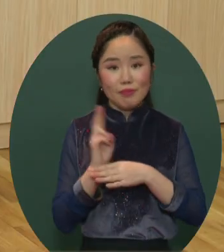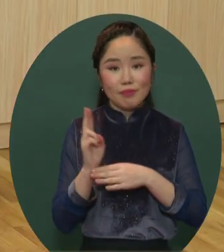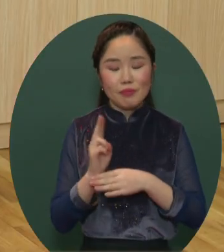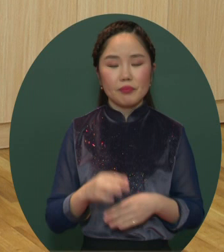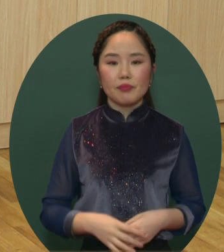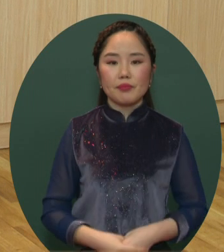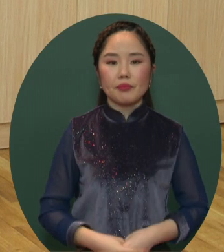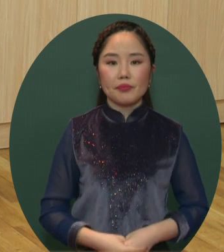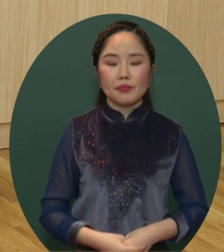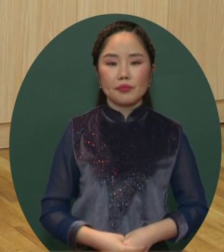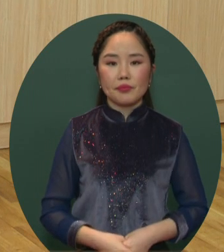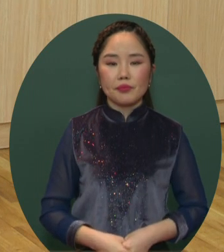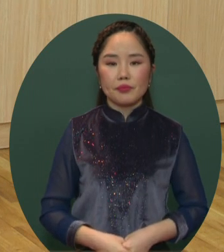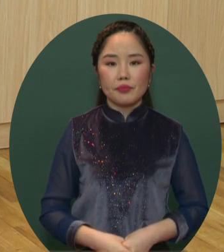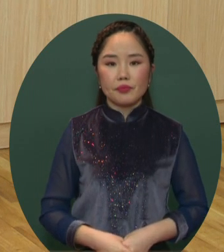хийцгээе.